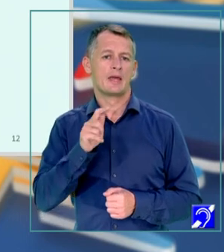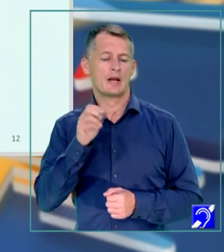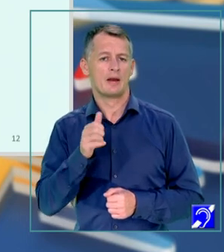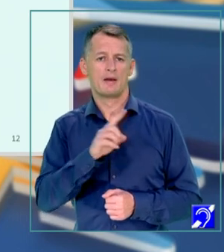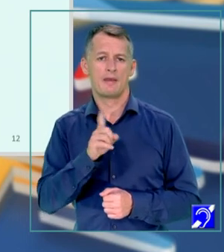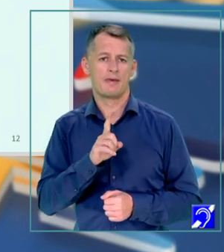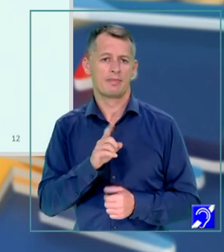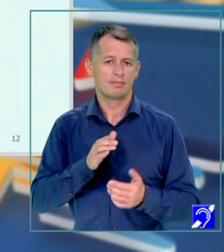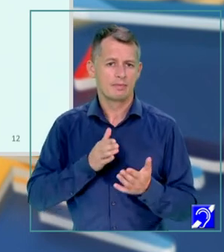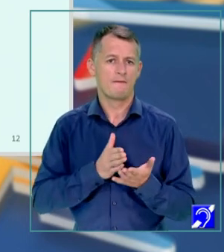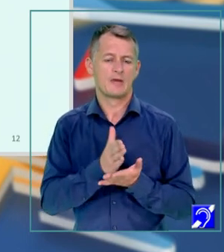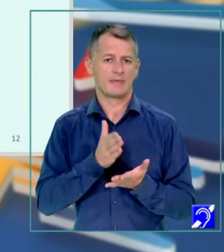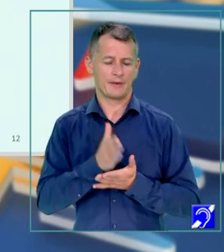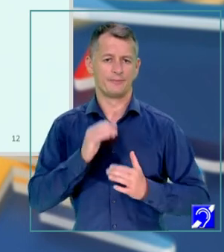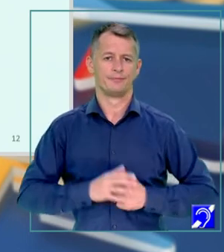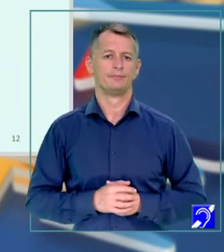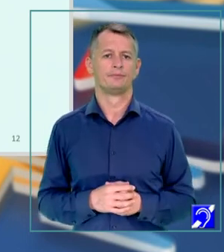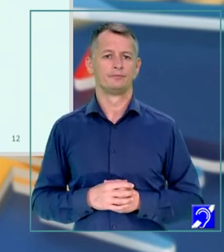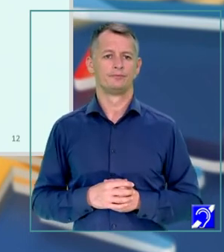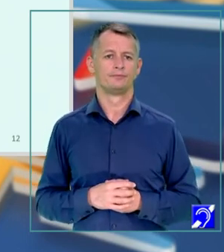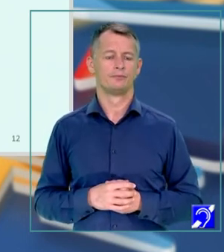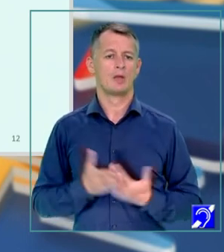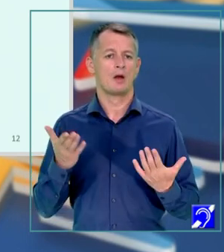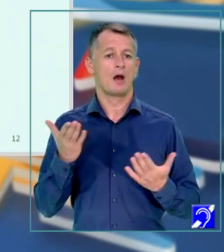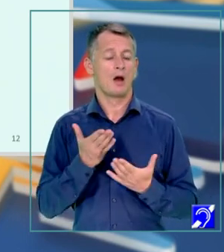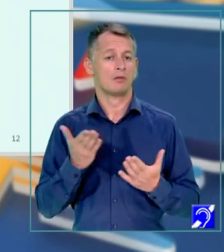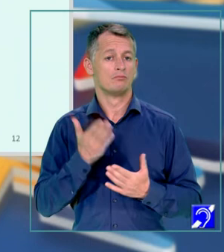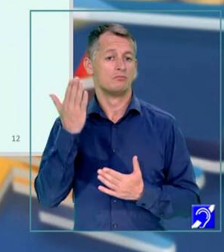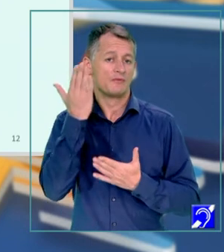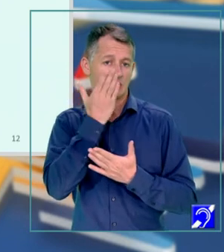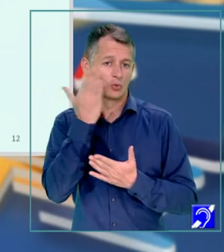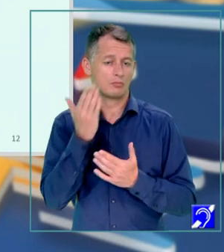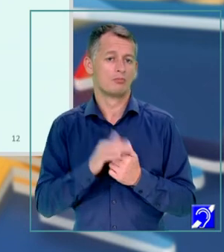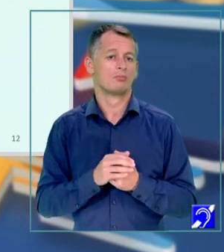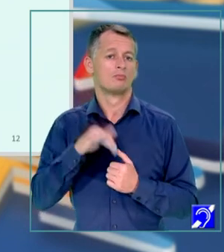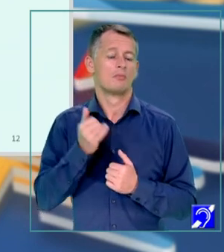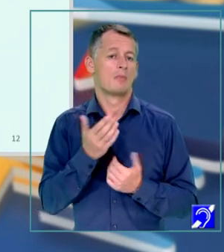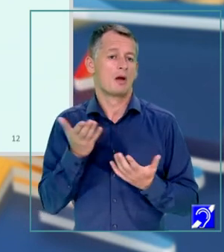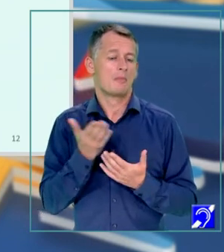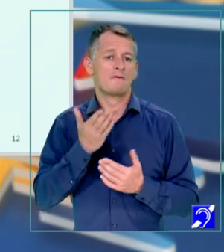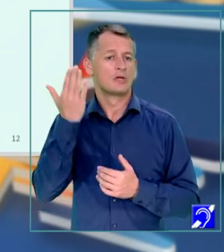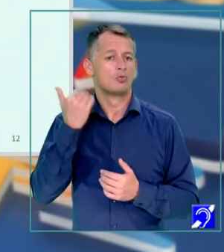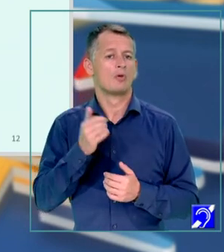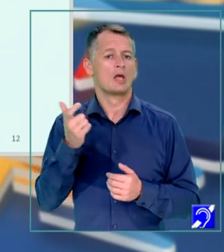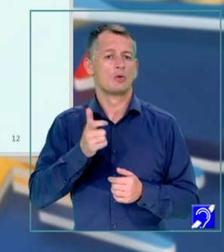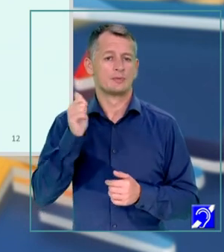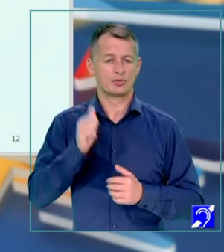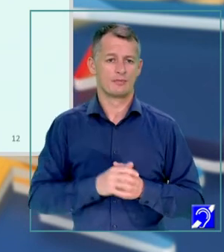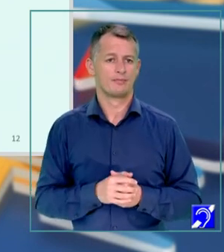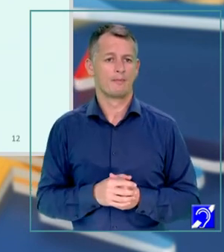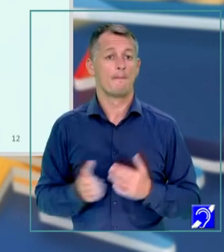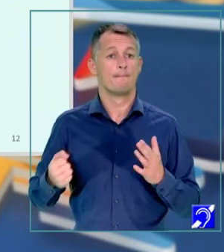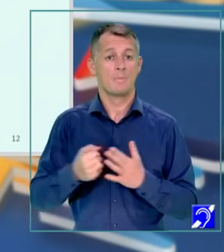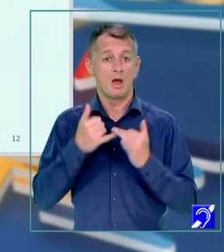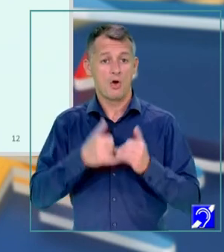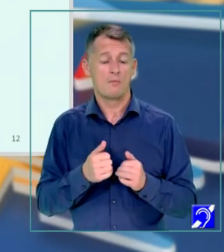funcția de vată sau studiat în clasa a 11-a mai multe probleme de vată unei funcții este cunoscută Deci până acuma am